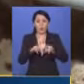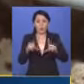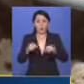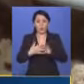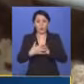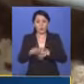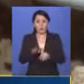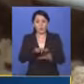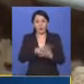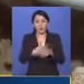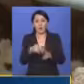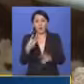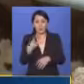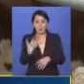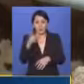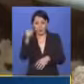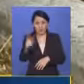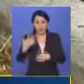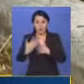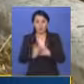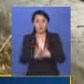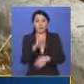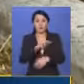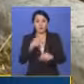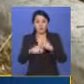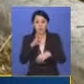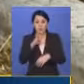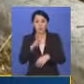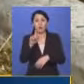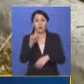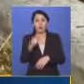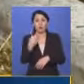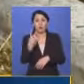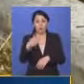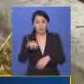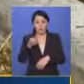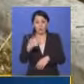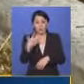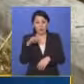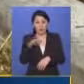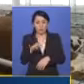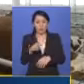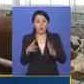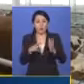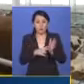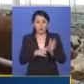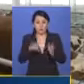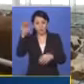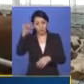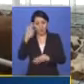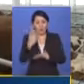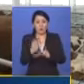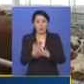ашылуымен ауылдың 35 тұрғыны жұмысқа орналасты. Орташа жалақылары 120-150 мың теңге. Кешен 720 бас қара